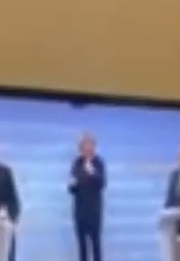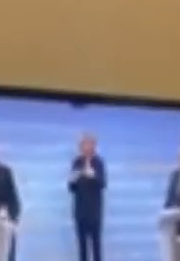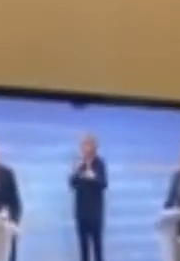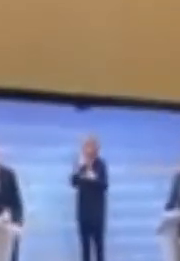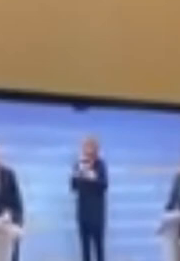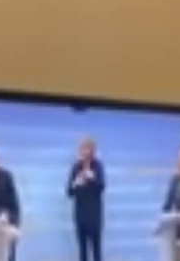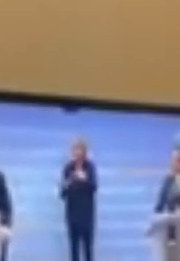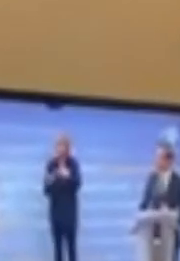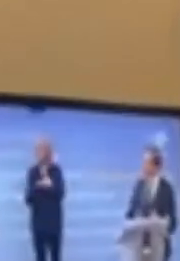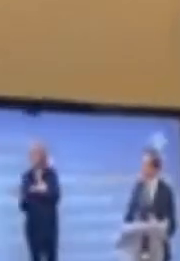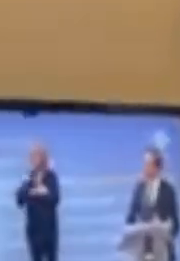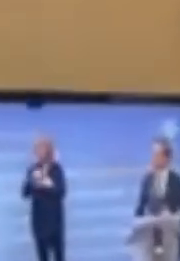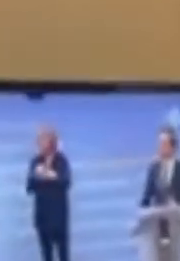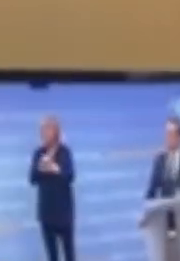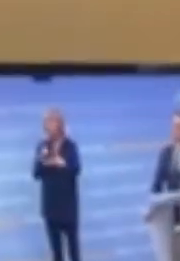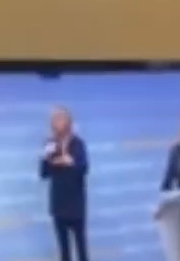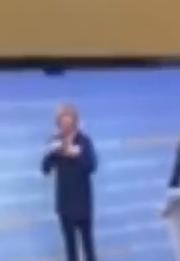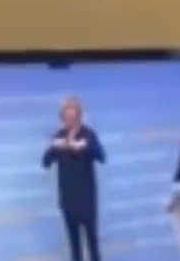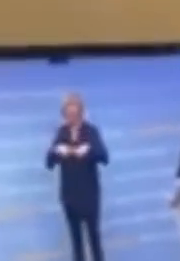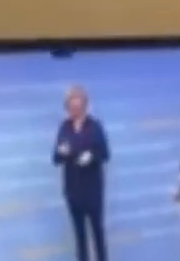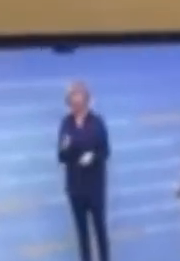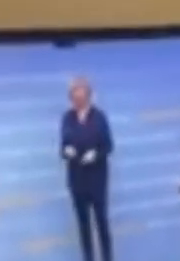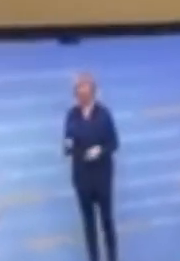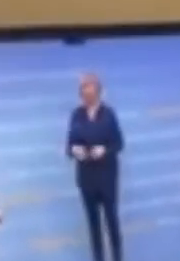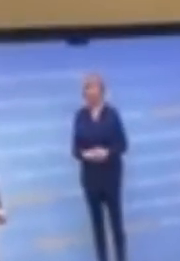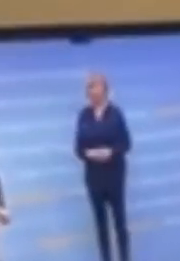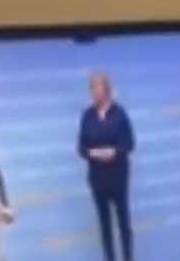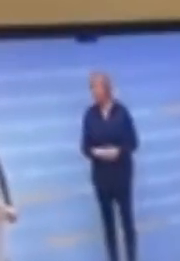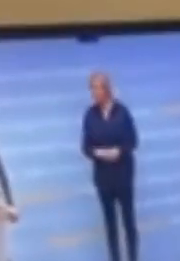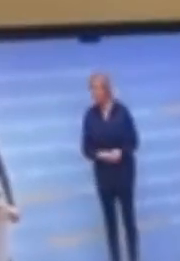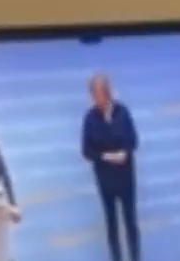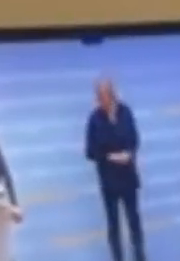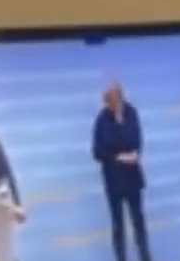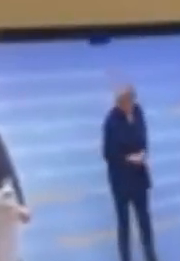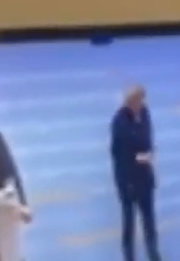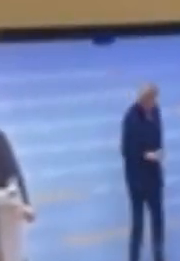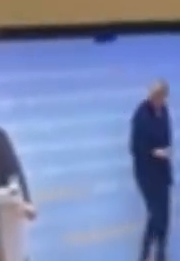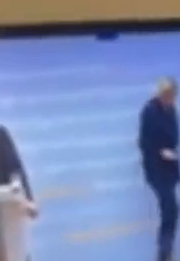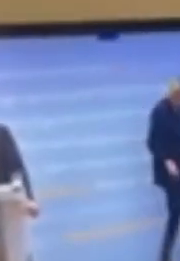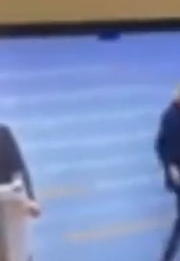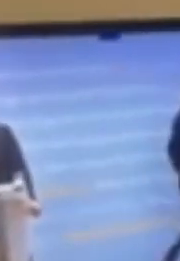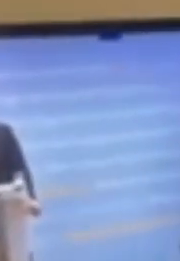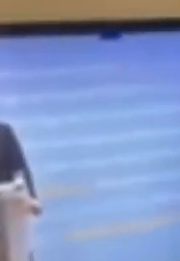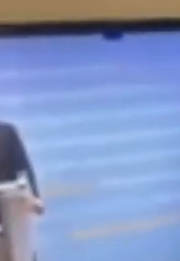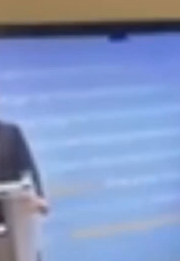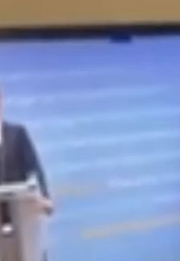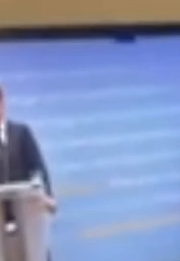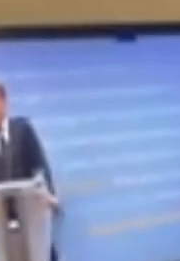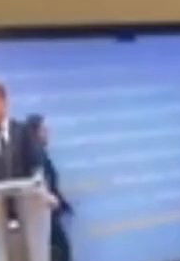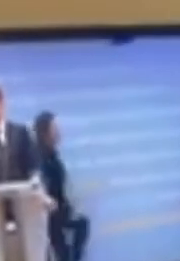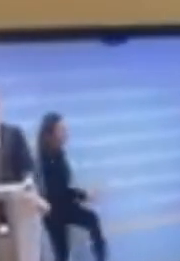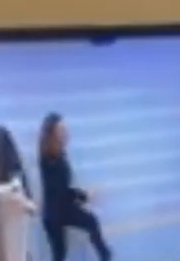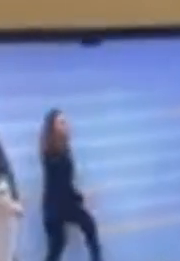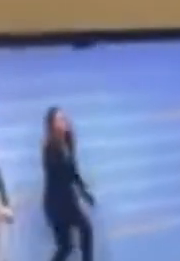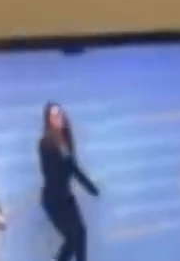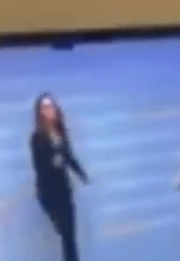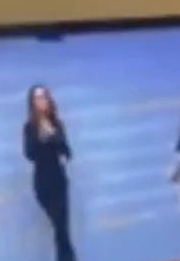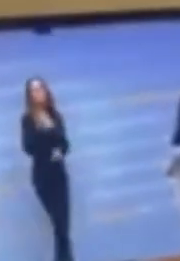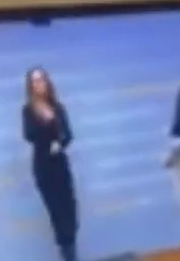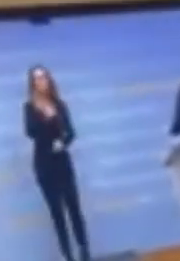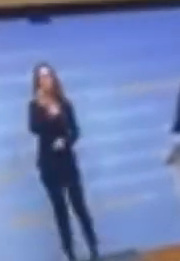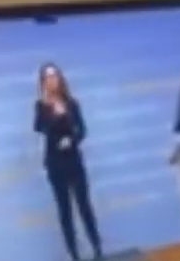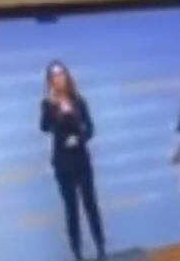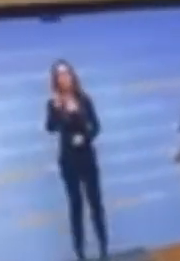lijstje uitzonderingen, dus ik denk het niet, maar dat gaan we even uitzoeken. SBS. Even voor de duidelijkheid, wanneer gaat de avondklok